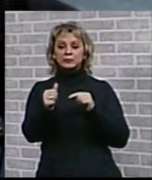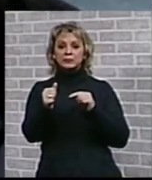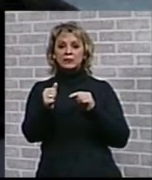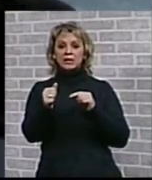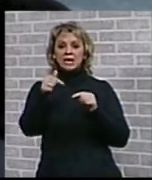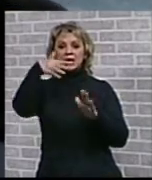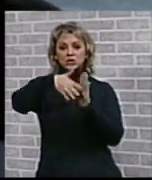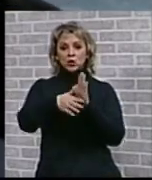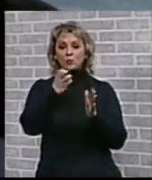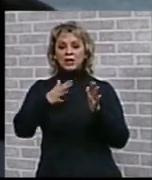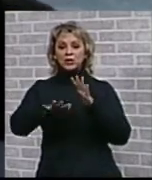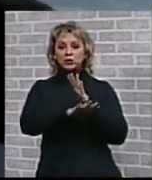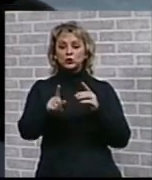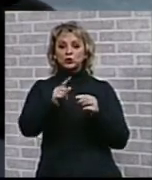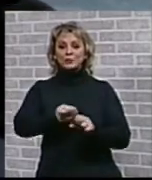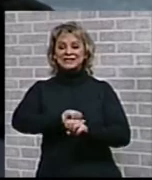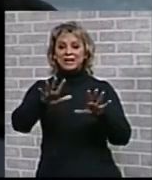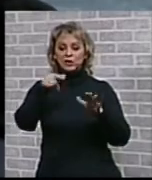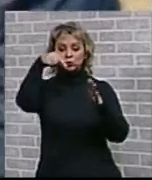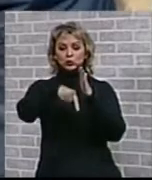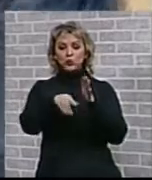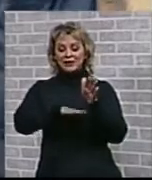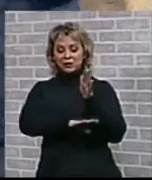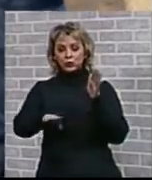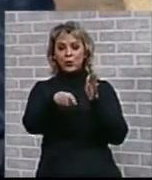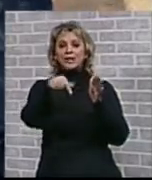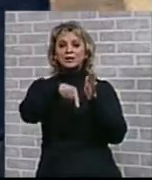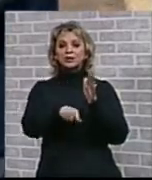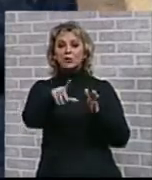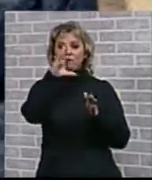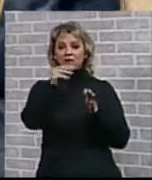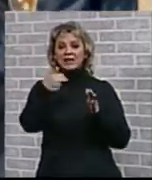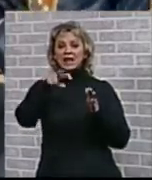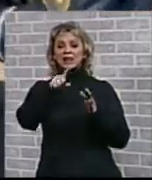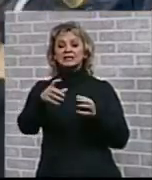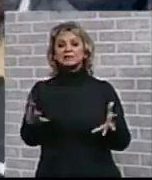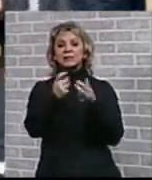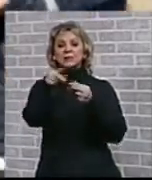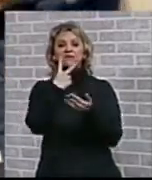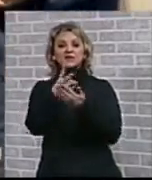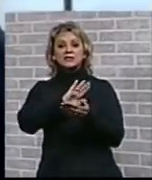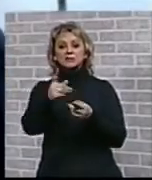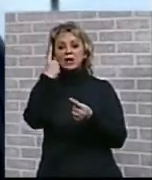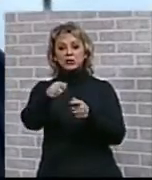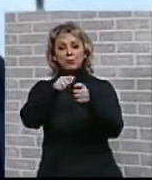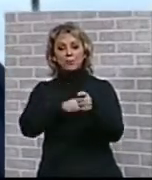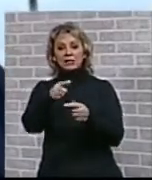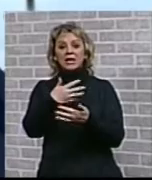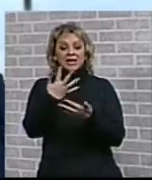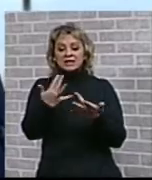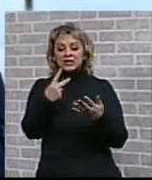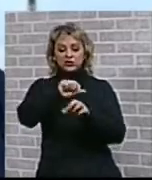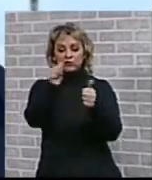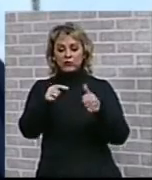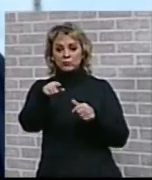в разломы льда, чтобы заряд ушел на дно. На дно идет и водолаз-спасатель. Видимость не более метра. И различить